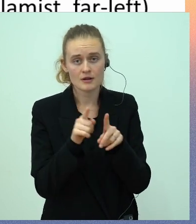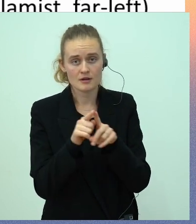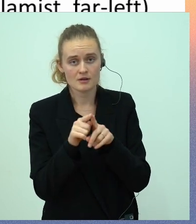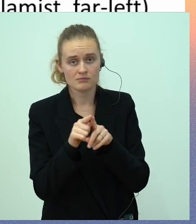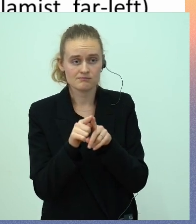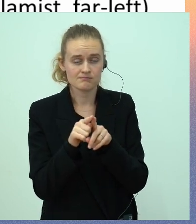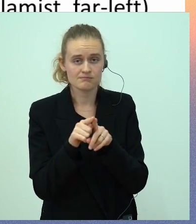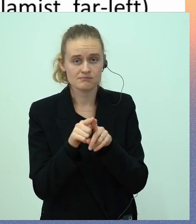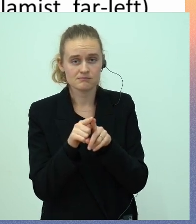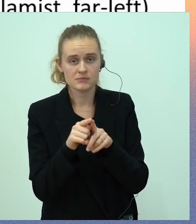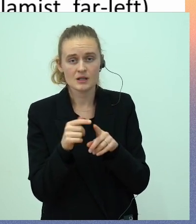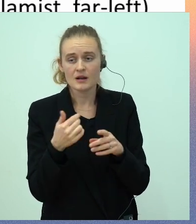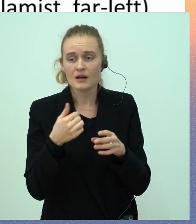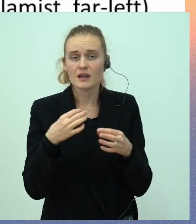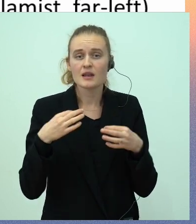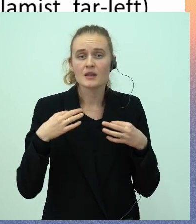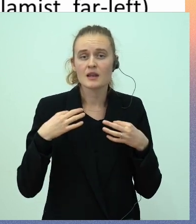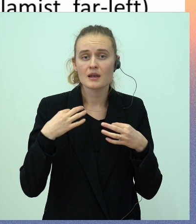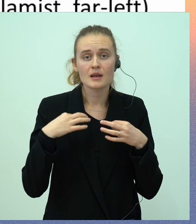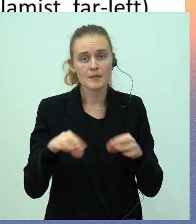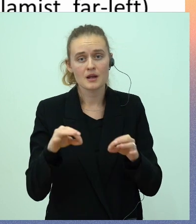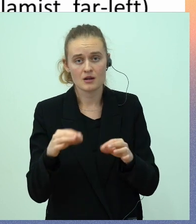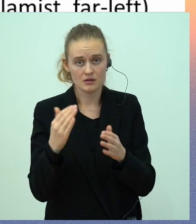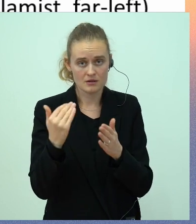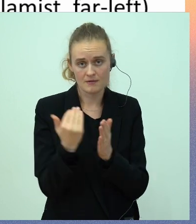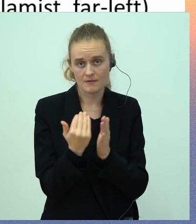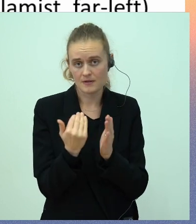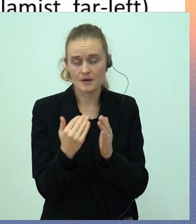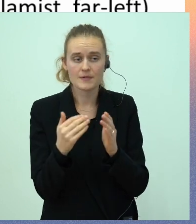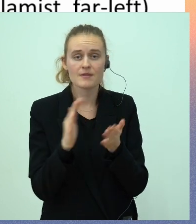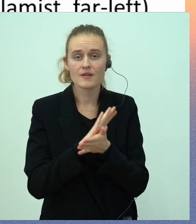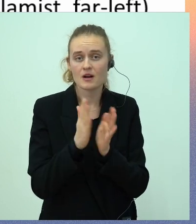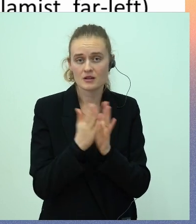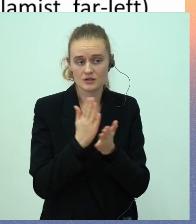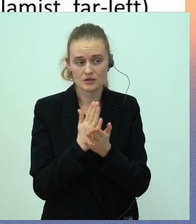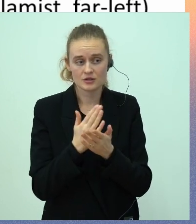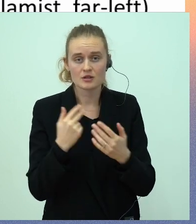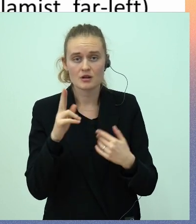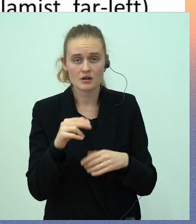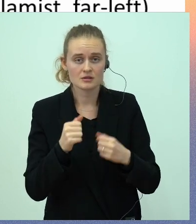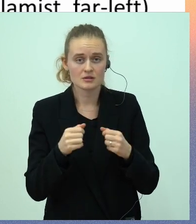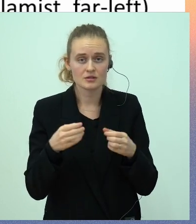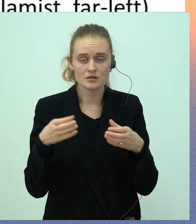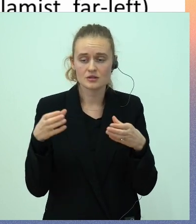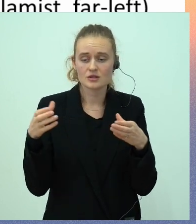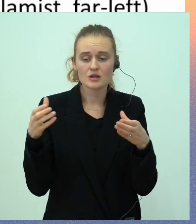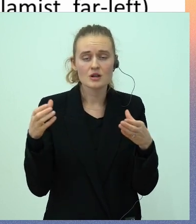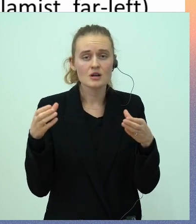užsipuolama liberalioji tvarka. Dažniausiai tokie išpoliai kyla iš kraštutiniųjų dešiniųjų, iš